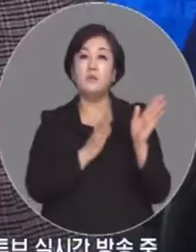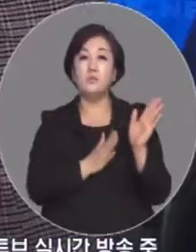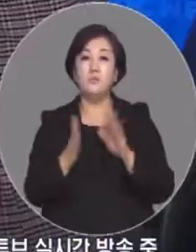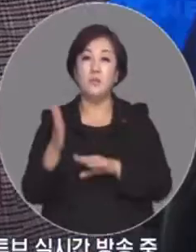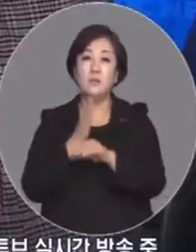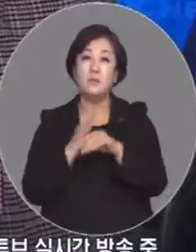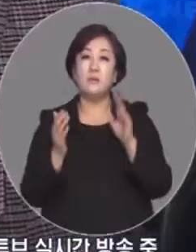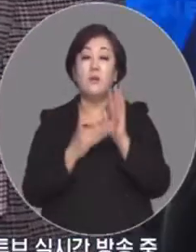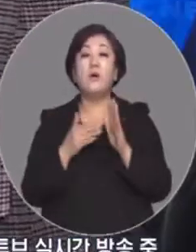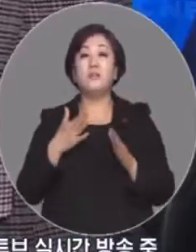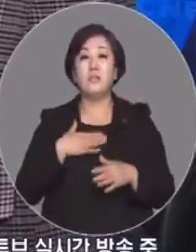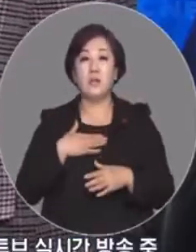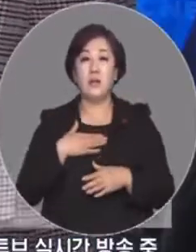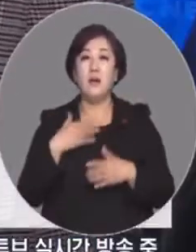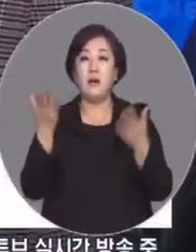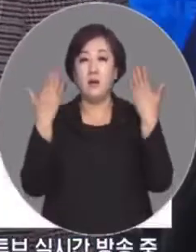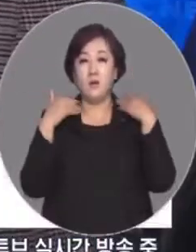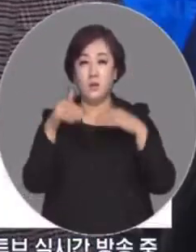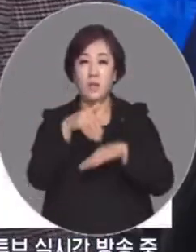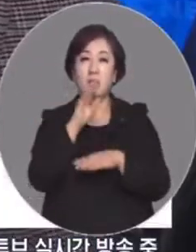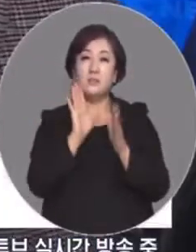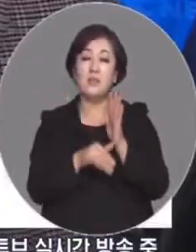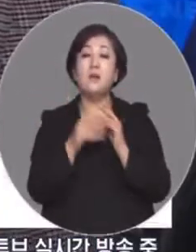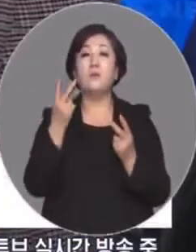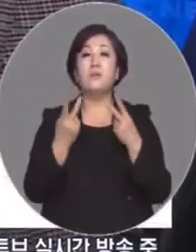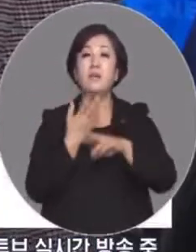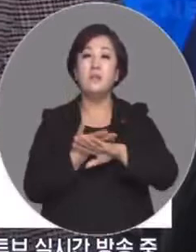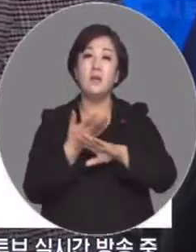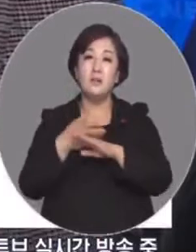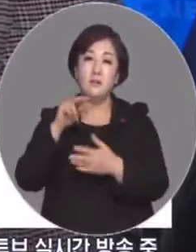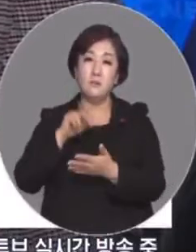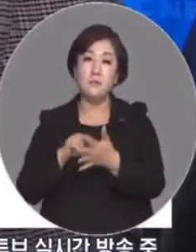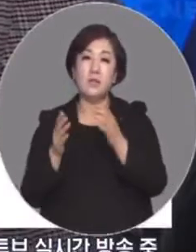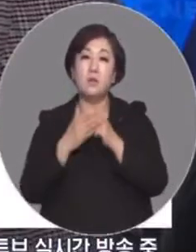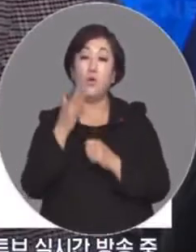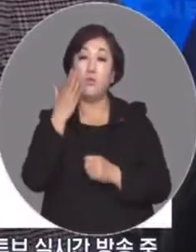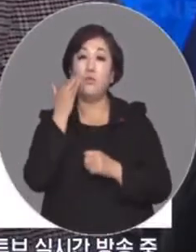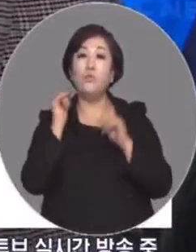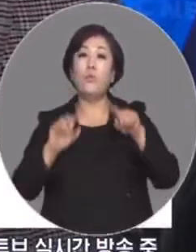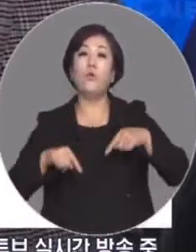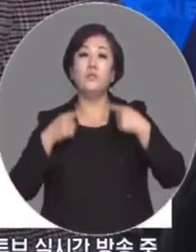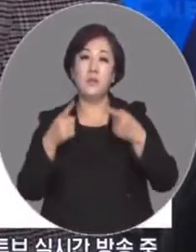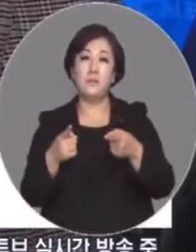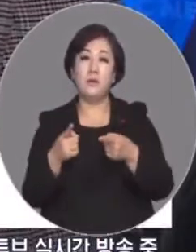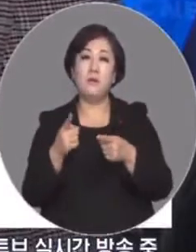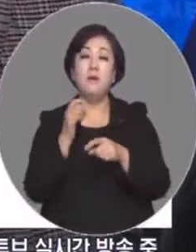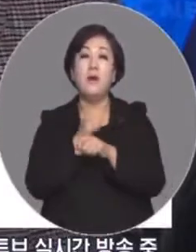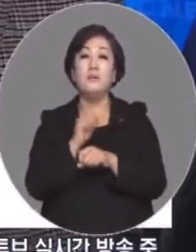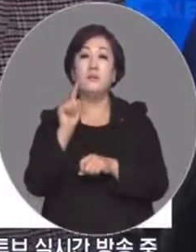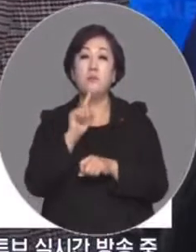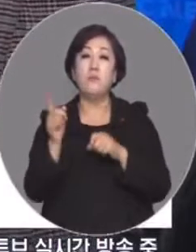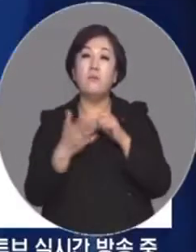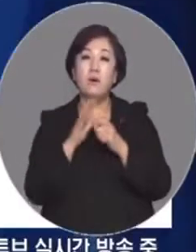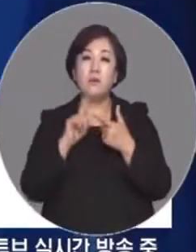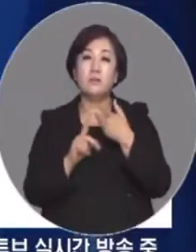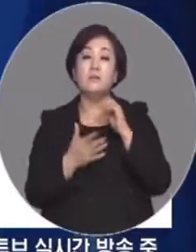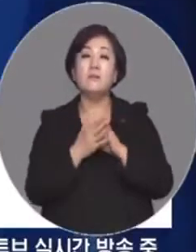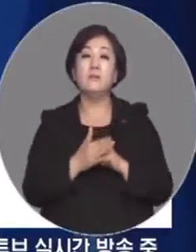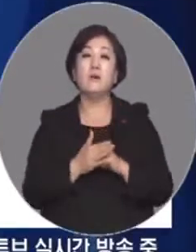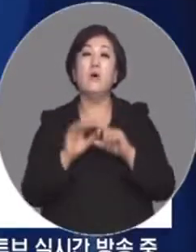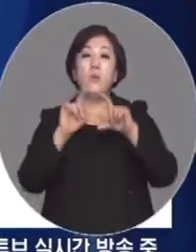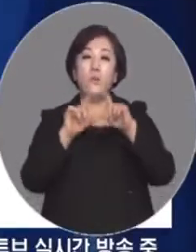뭐 제가 학교 다닐 때랑은 완전히 달라진 것 같은데요. 예. 학부모 참여하는 이런 것도 많이 늘었다면서요? 네,